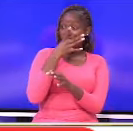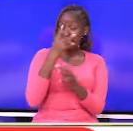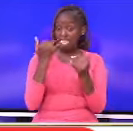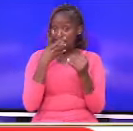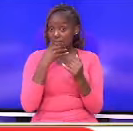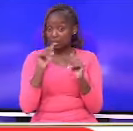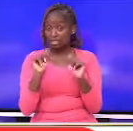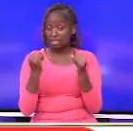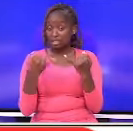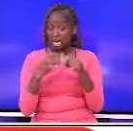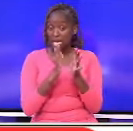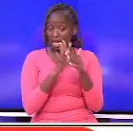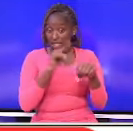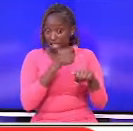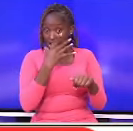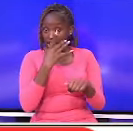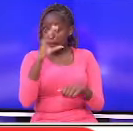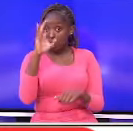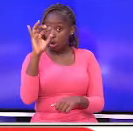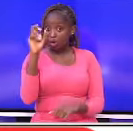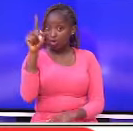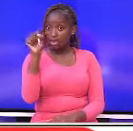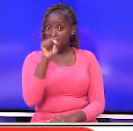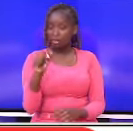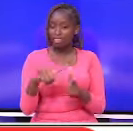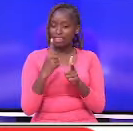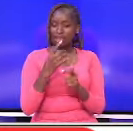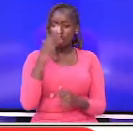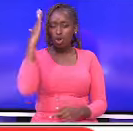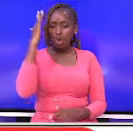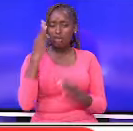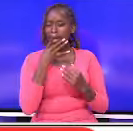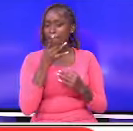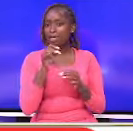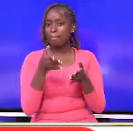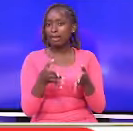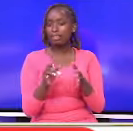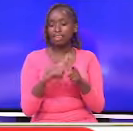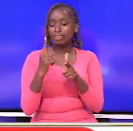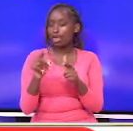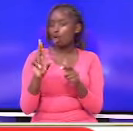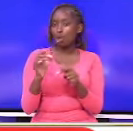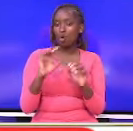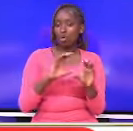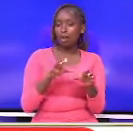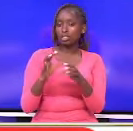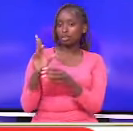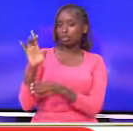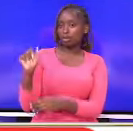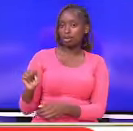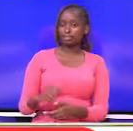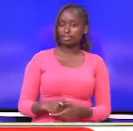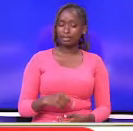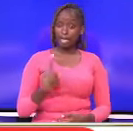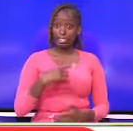Cleo, no Yudi. Simama watu wa kuone ukiongea kwa haya maneno. Ndio. Kwanza wale watu ambao wako headquarters,